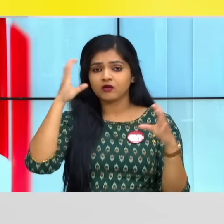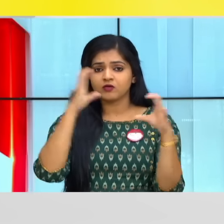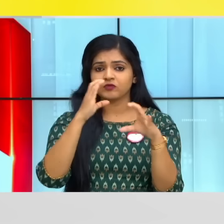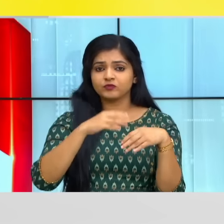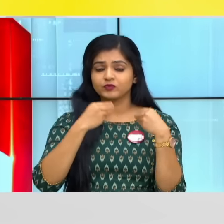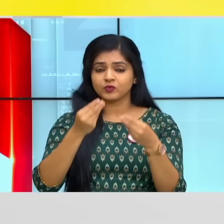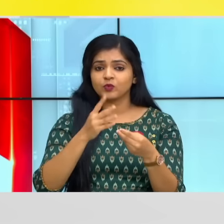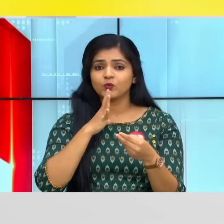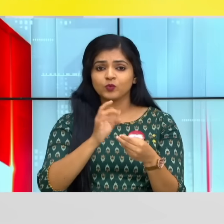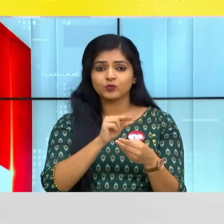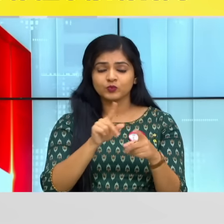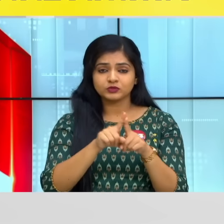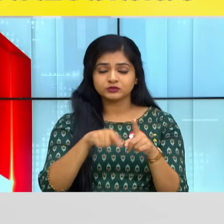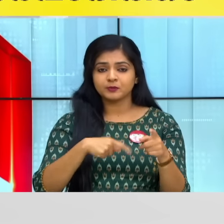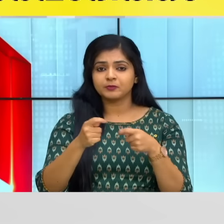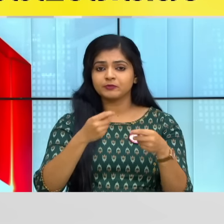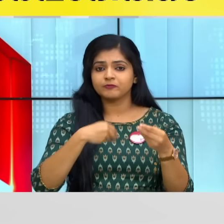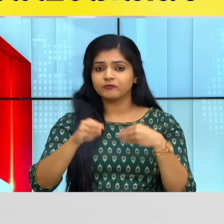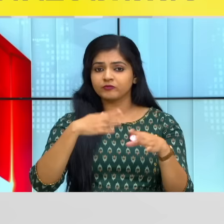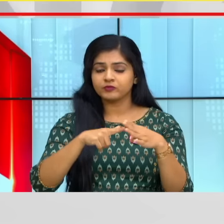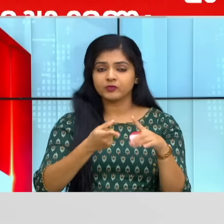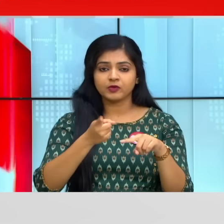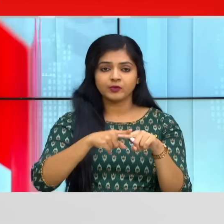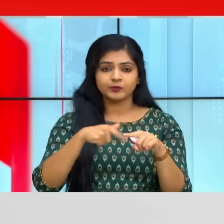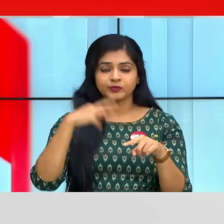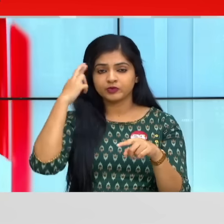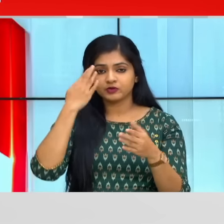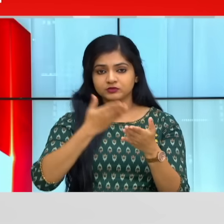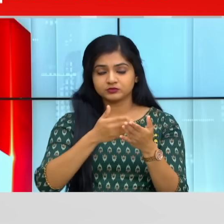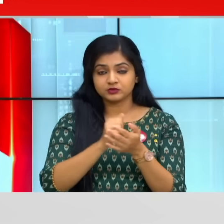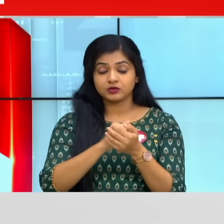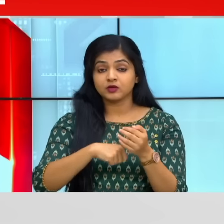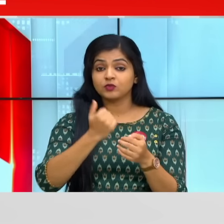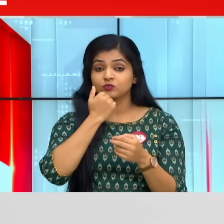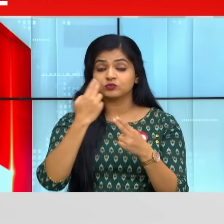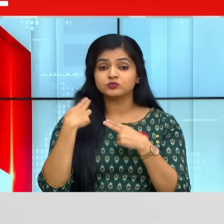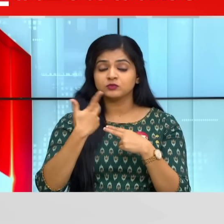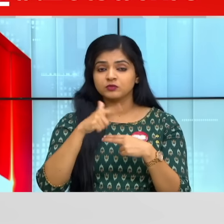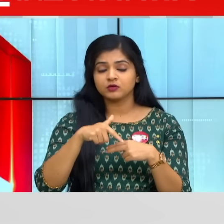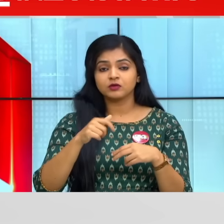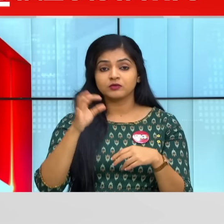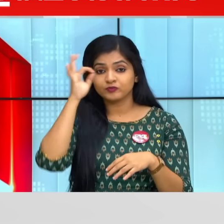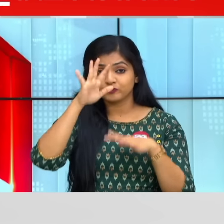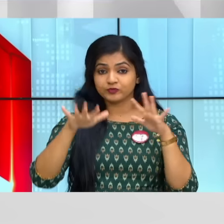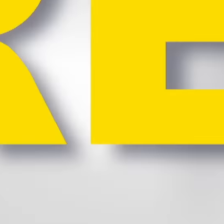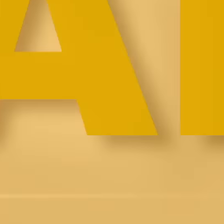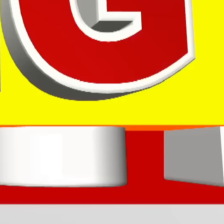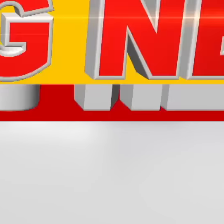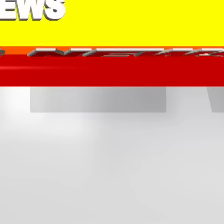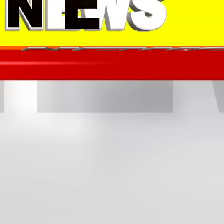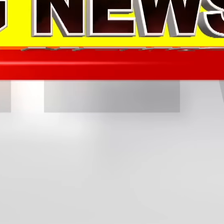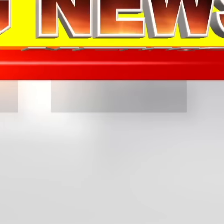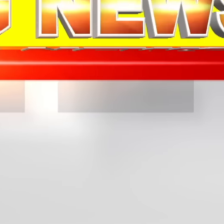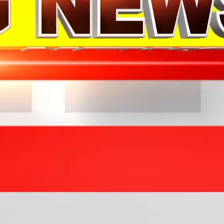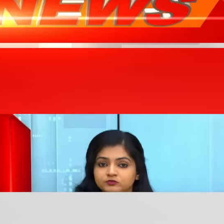തെറ്റിദ്ധാരണാജനകമായിട്ടുള്ള വിപണി സൃഷ്ടിക്കുന്നതിന് കാരണമാണ്. ഇതിന് ഉത്തരവാദികൾ എന്നത് താരങ്ങളാണ്. ഒരു വസ്തുവിനെ സംബന്ധിച്ച